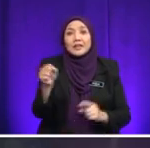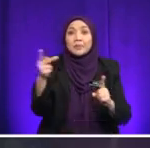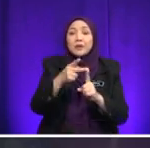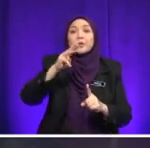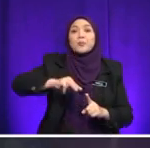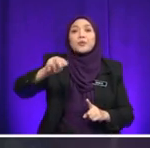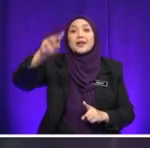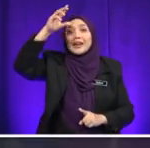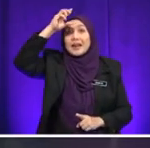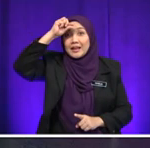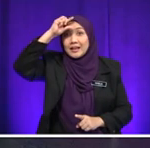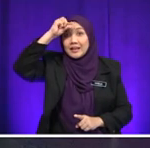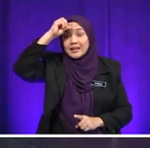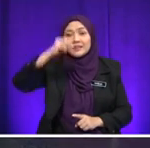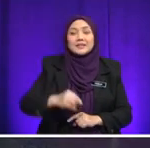Yesus